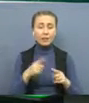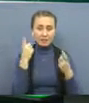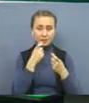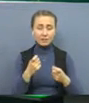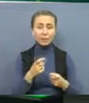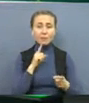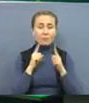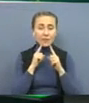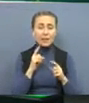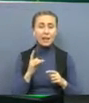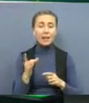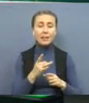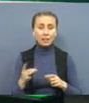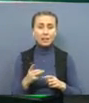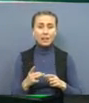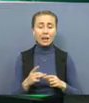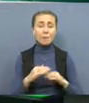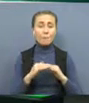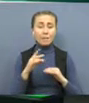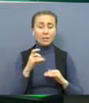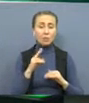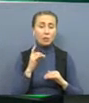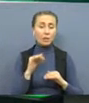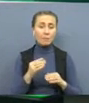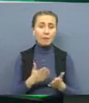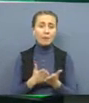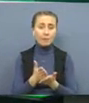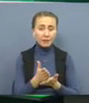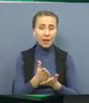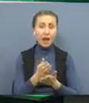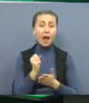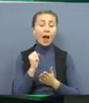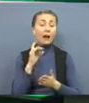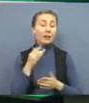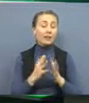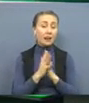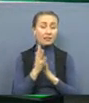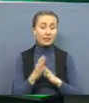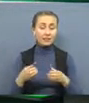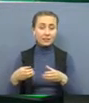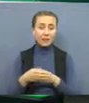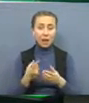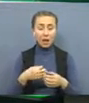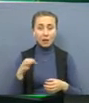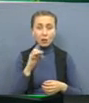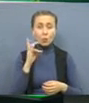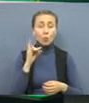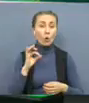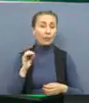ходе заседания региональной партийной кураторской комиссии по направлению «Аграрный сектор» в областном филиале партии «Нур Отан».